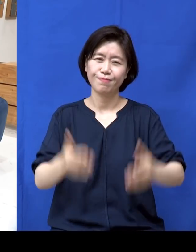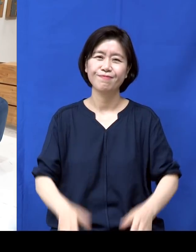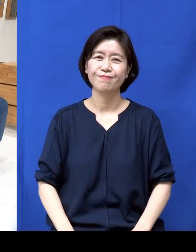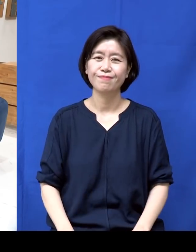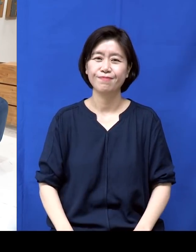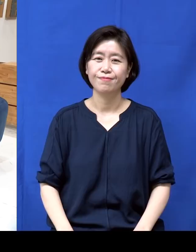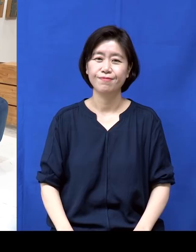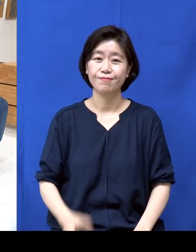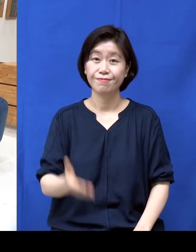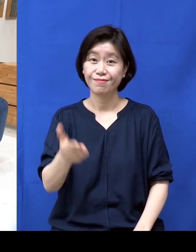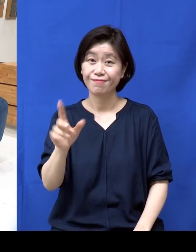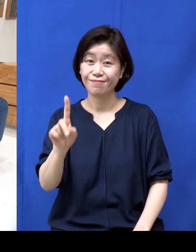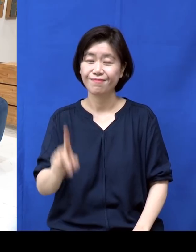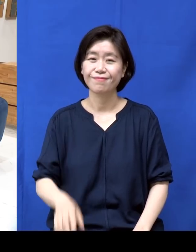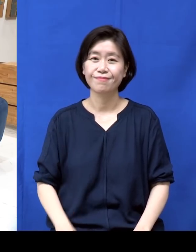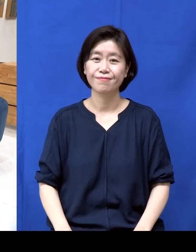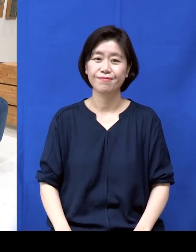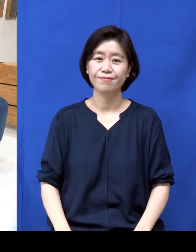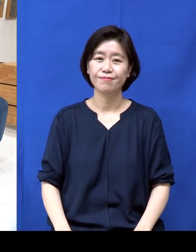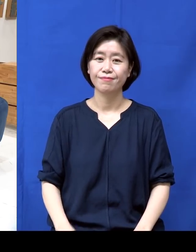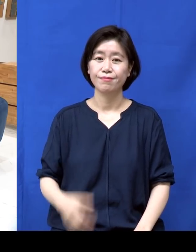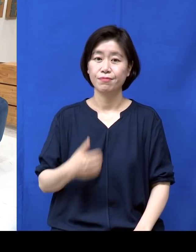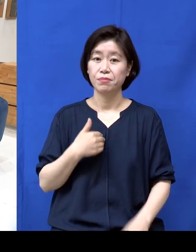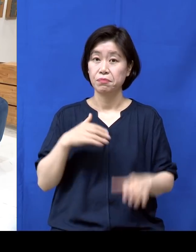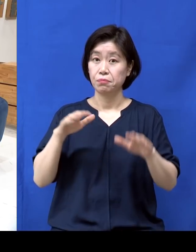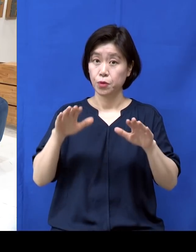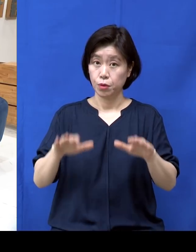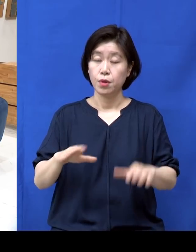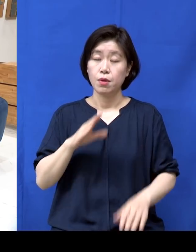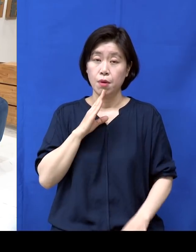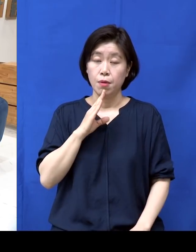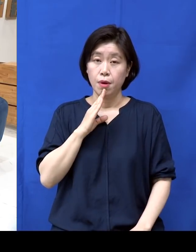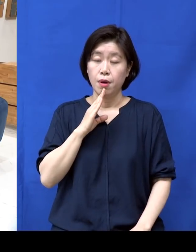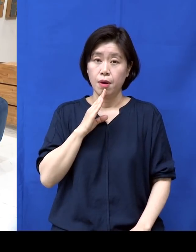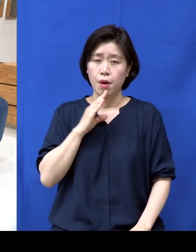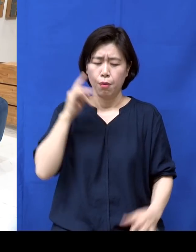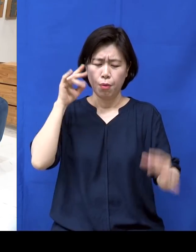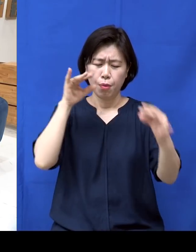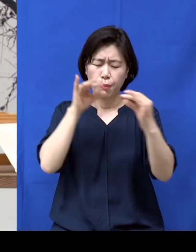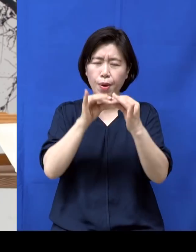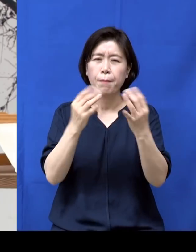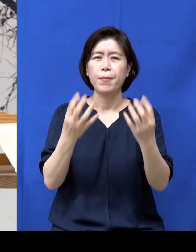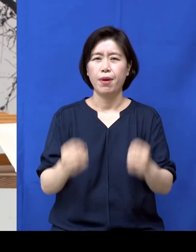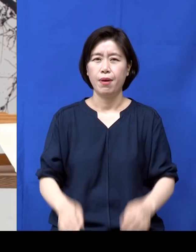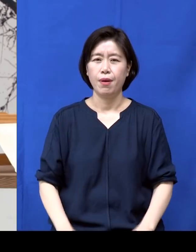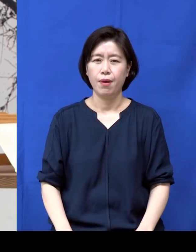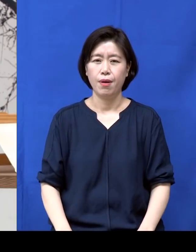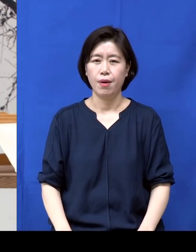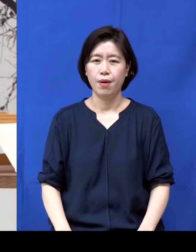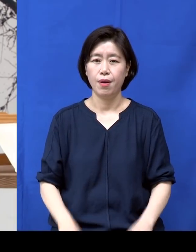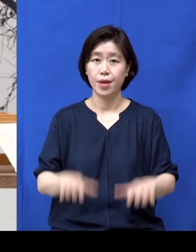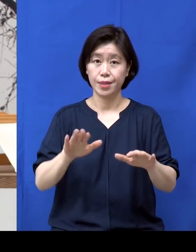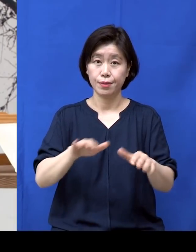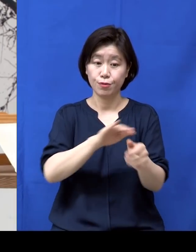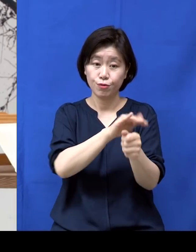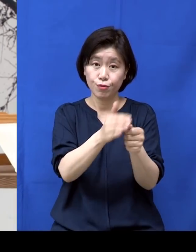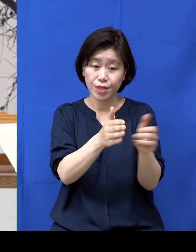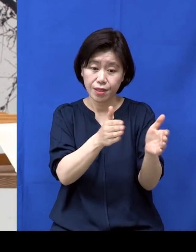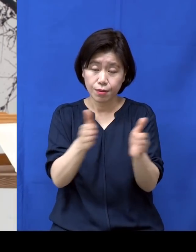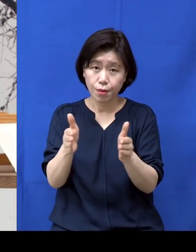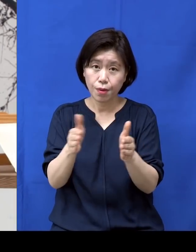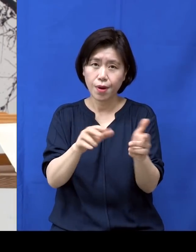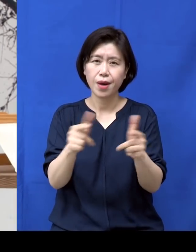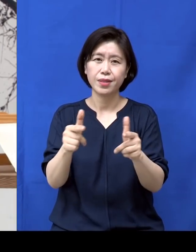싶어요. 네. 목사님 어떠세요? 저 오늘 이렇게 말씀 듣는데 너무 많이 공감이 이제 갔던 게 네. 지금 장례 지도 이렇게